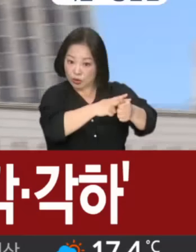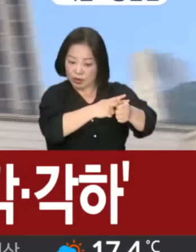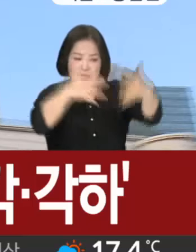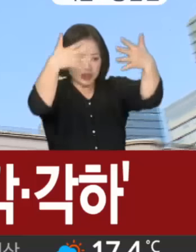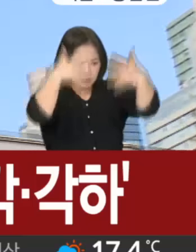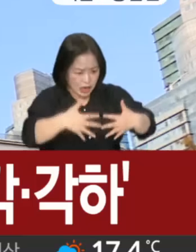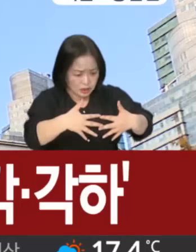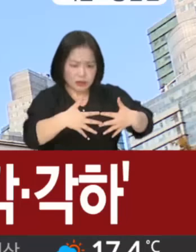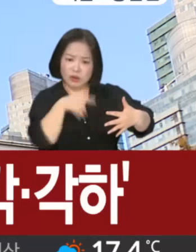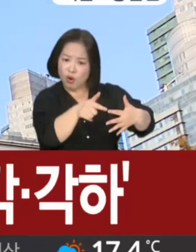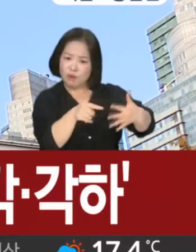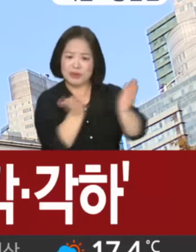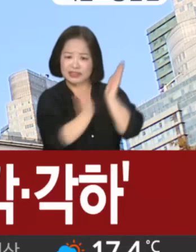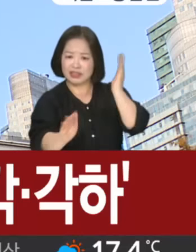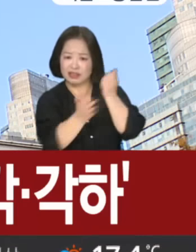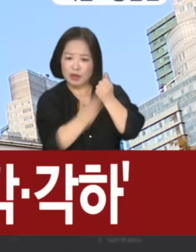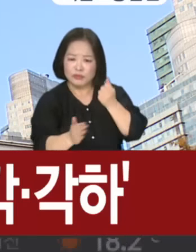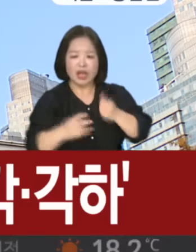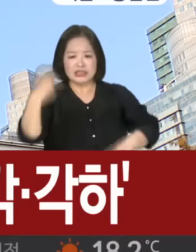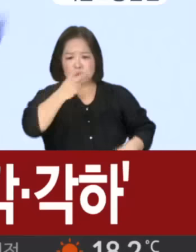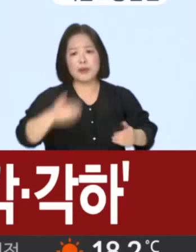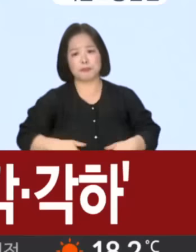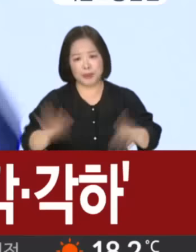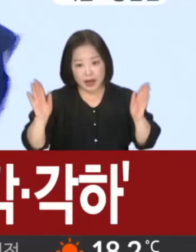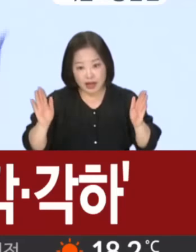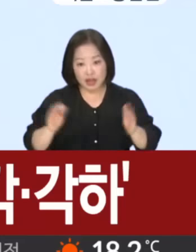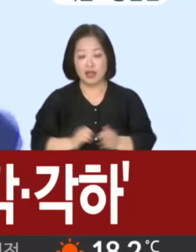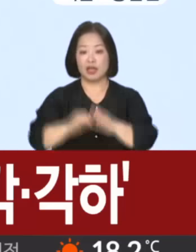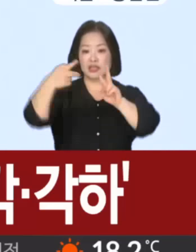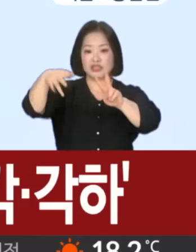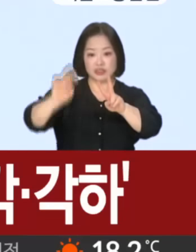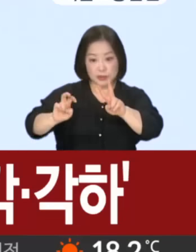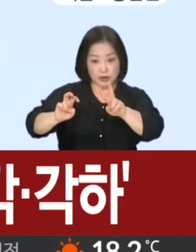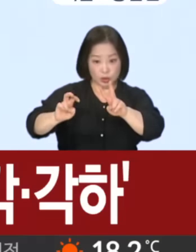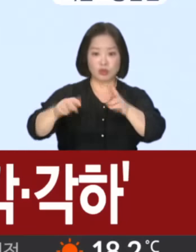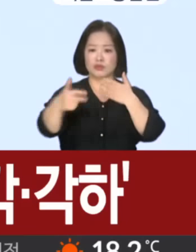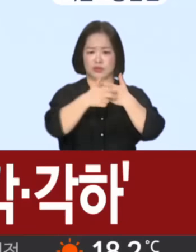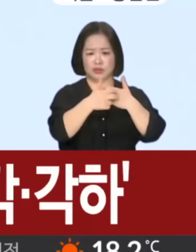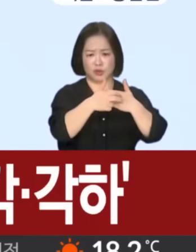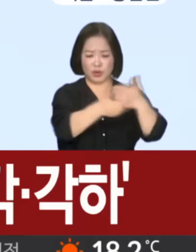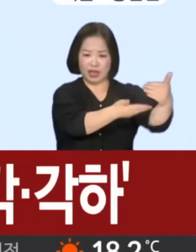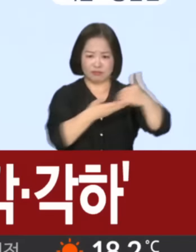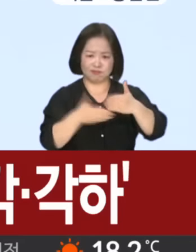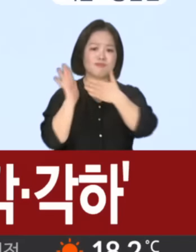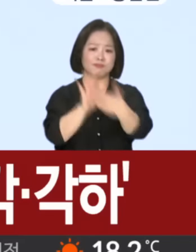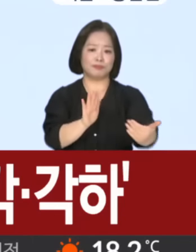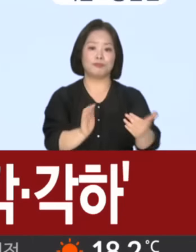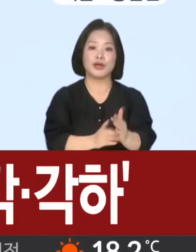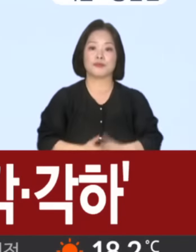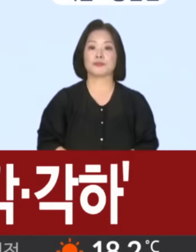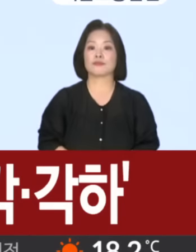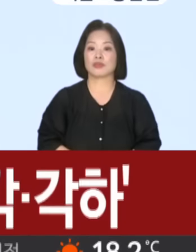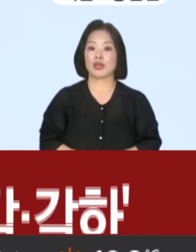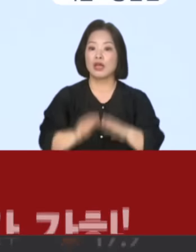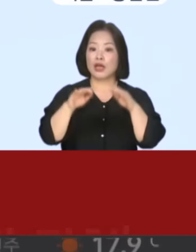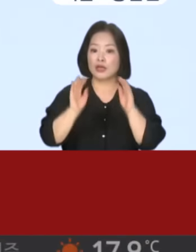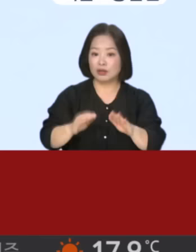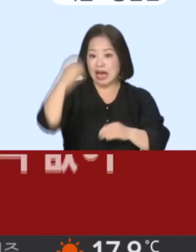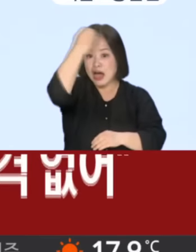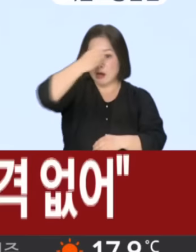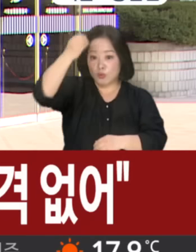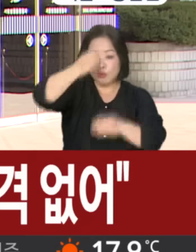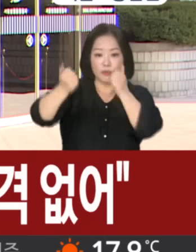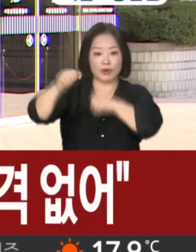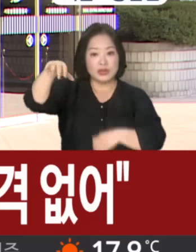즉 원고 적격이 없다며 각하한 데 이어 2심에서도 의료계 주장이 받아들여지지 않은 겁니다. 항고심